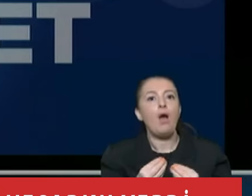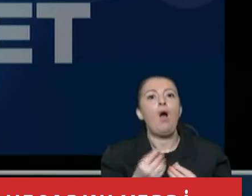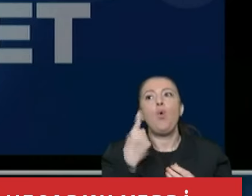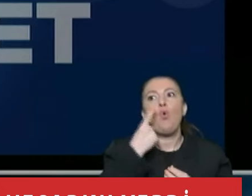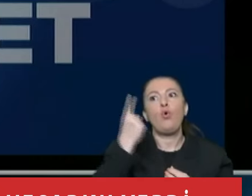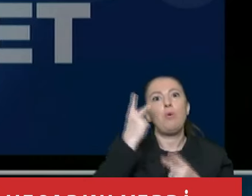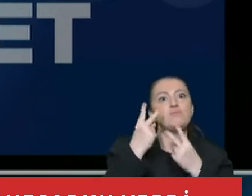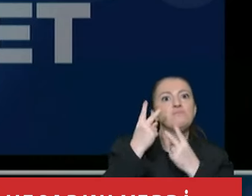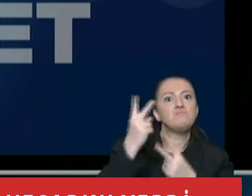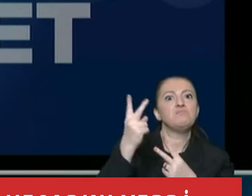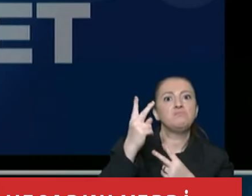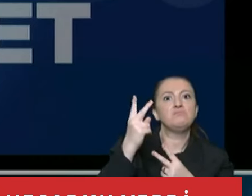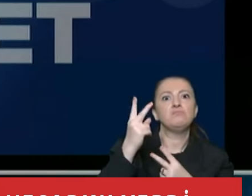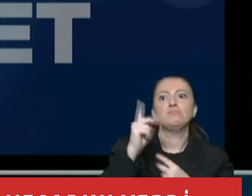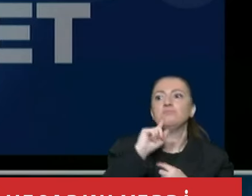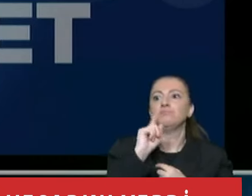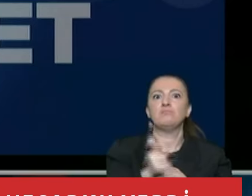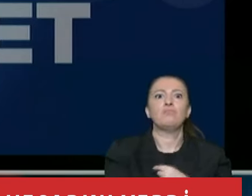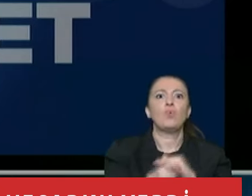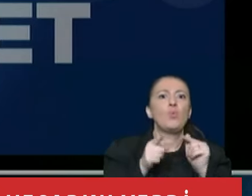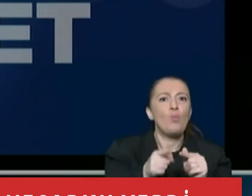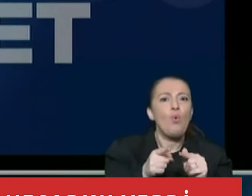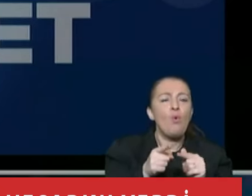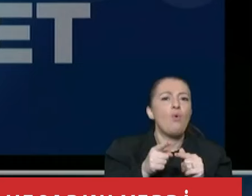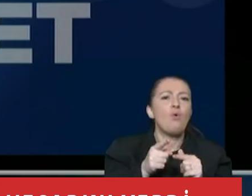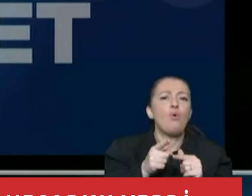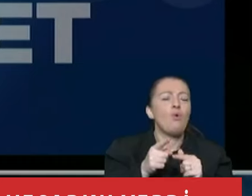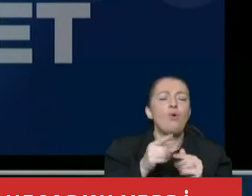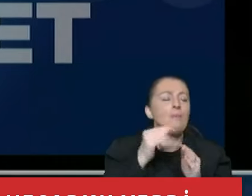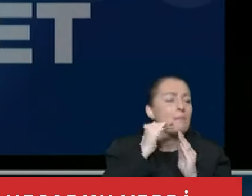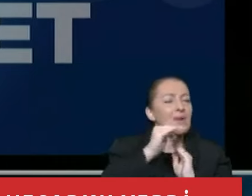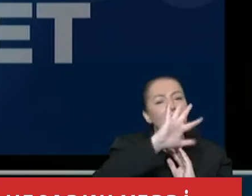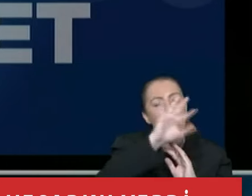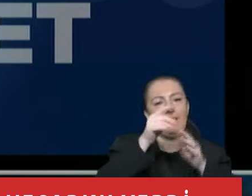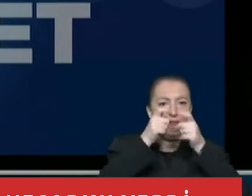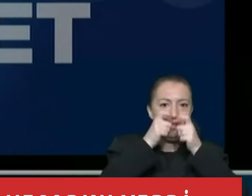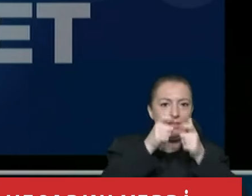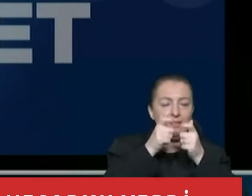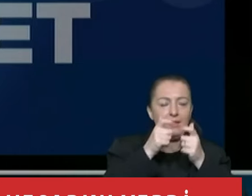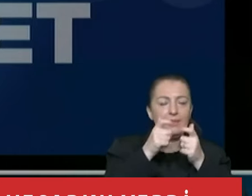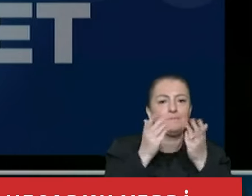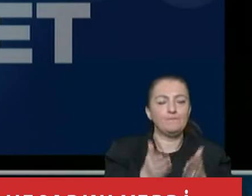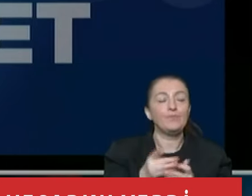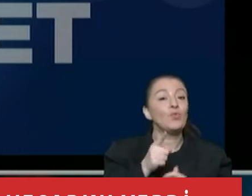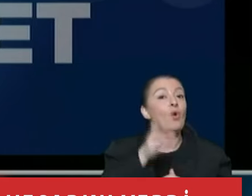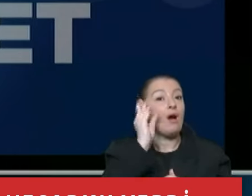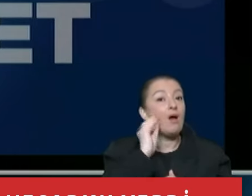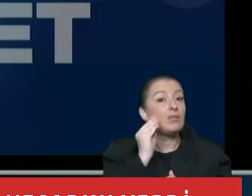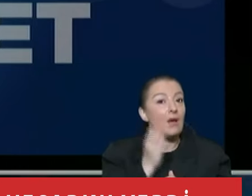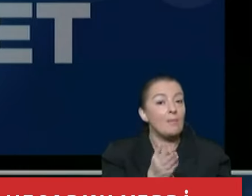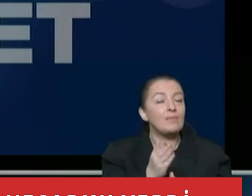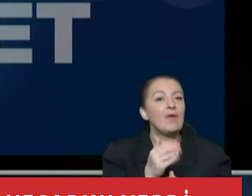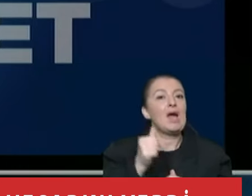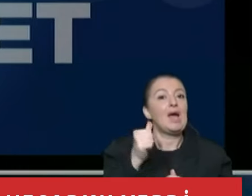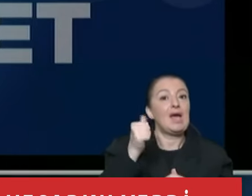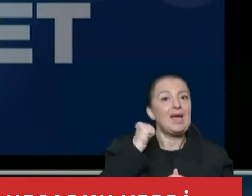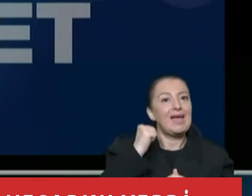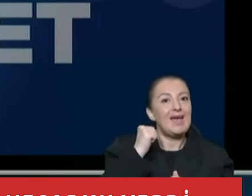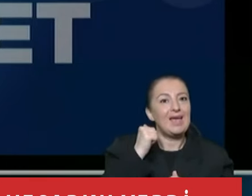bu adaletsiz uygulamasını milletimizin dikkatine tekrar sunuyorum ve bu anlamda da geri adım